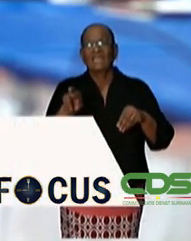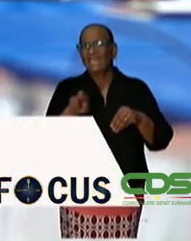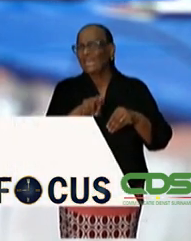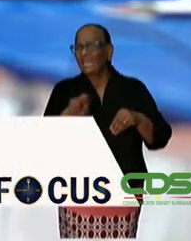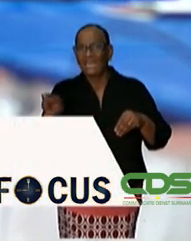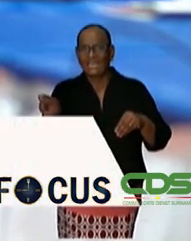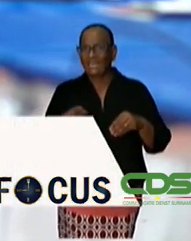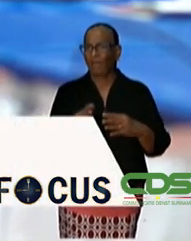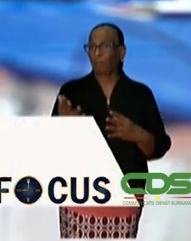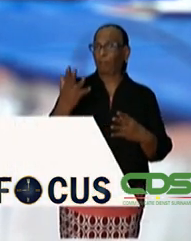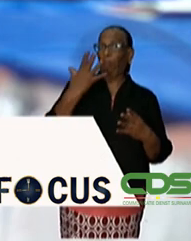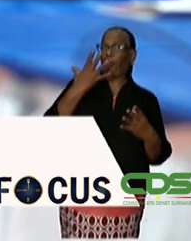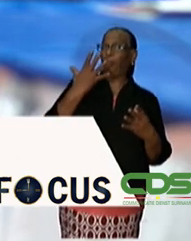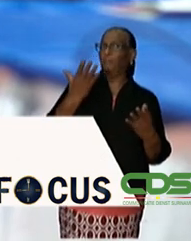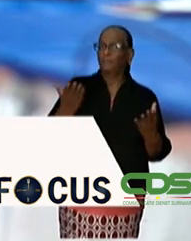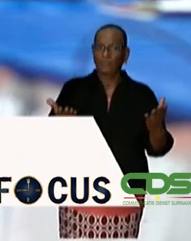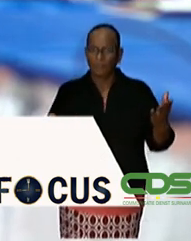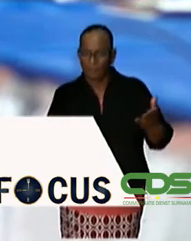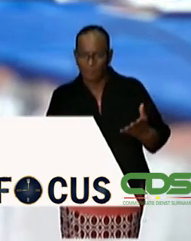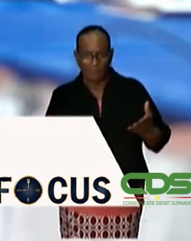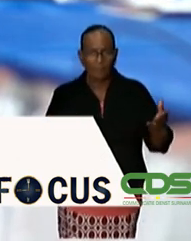zaken tegengekomen